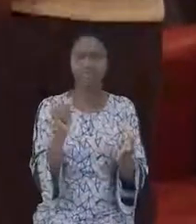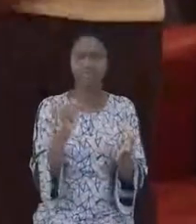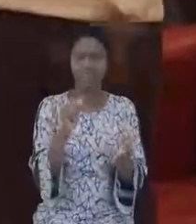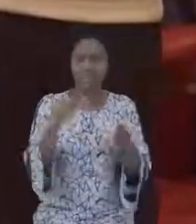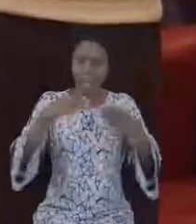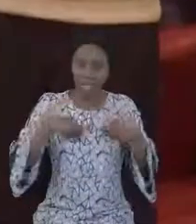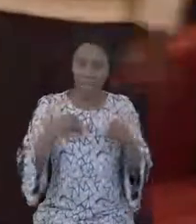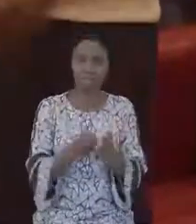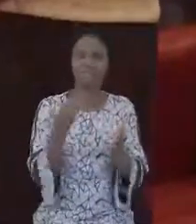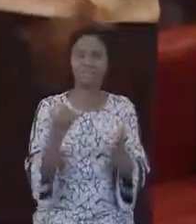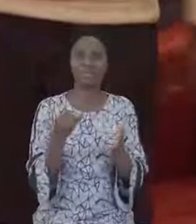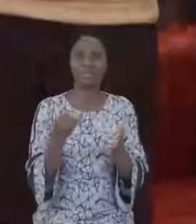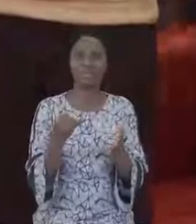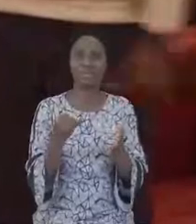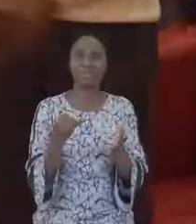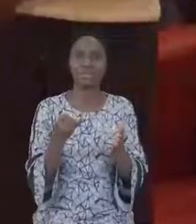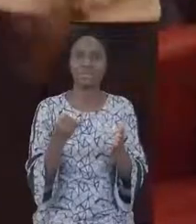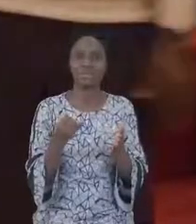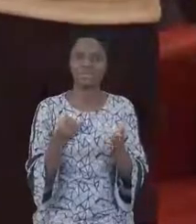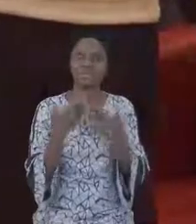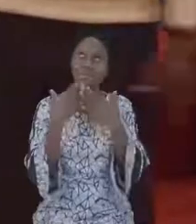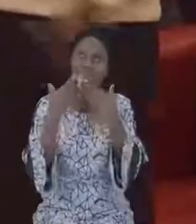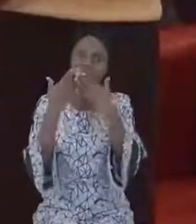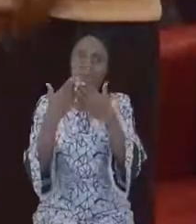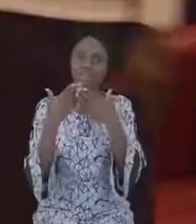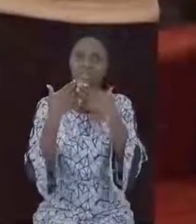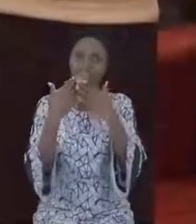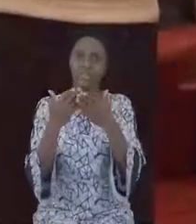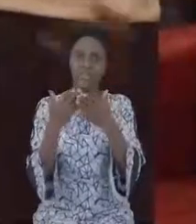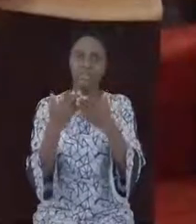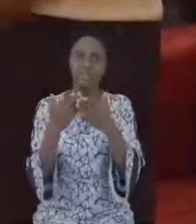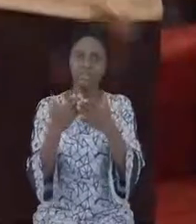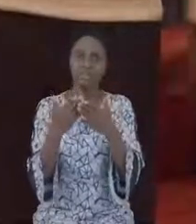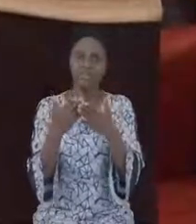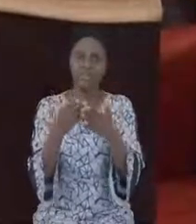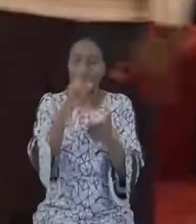Appropriez-vous cela avec action de grâce. Il faut voir.